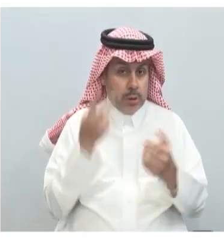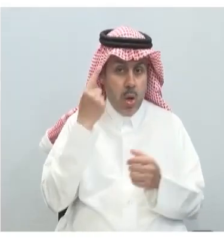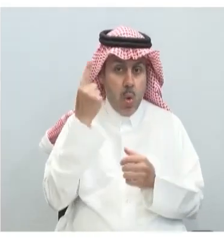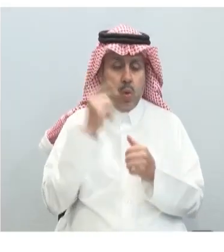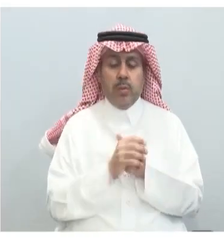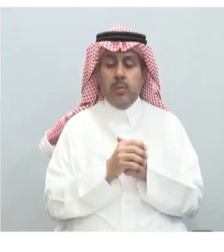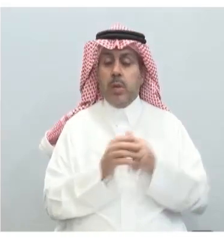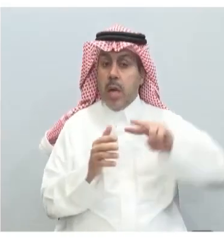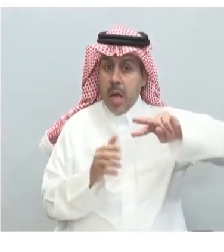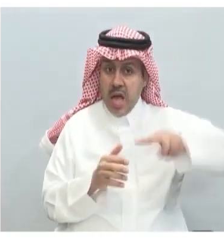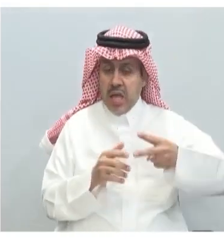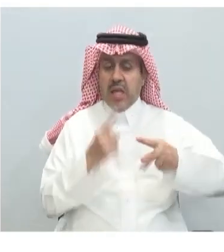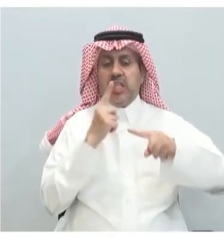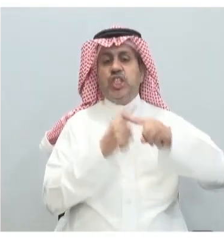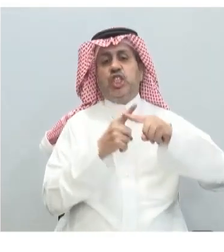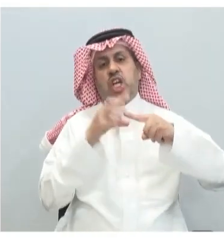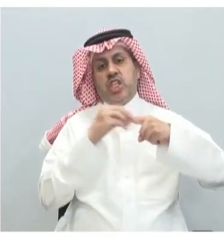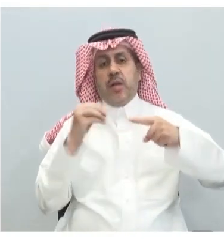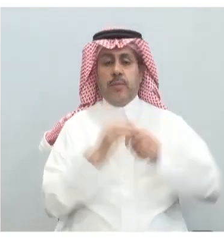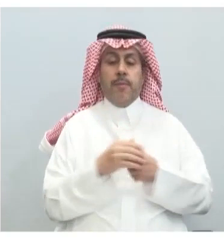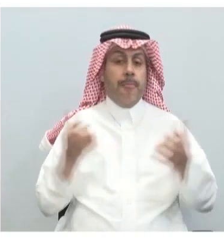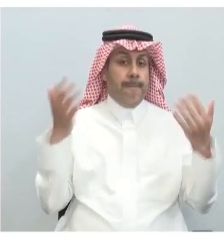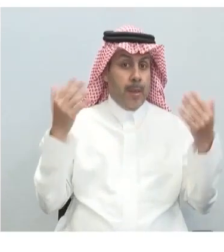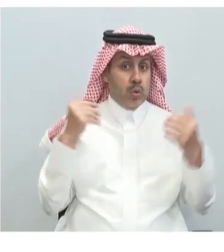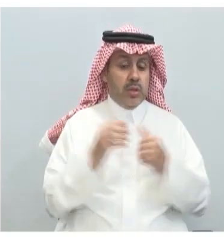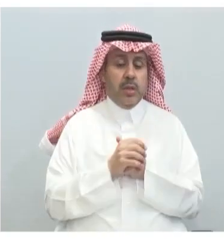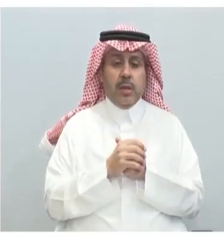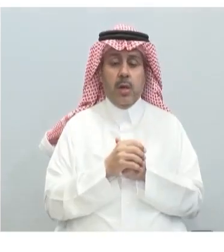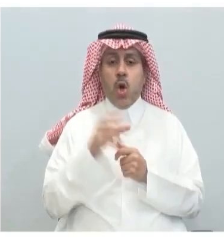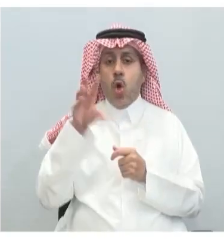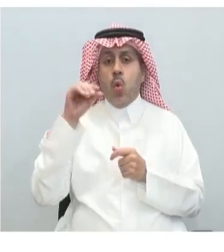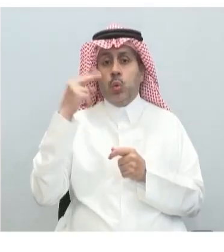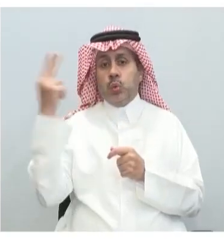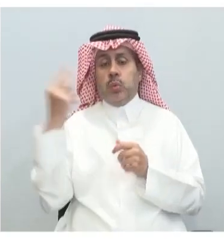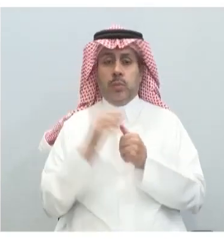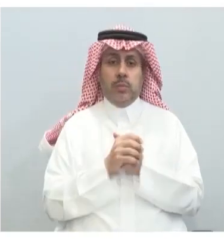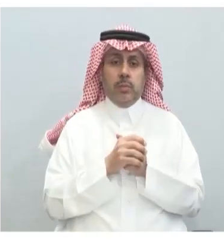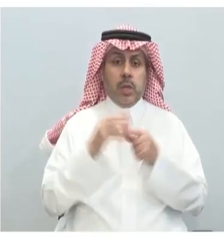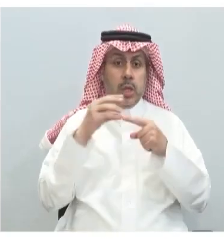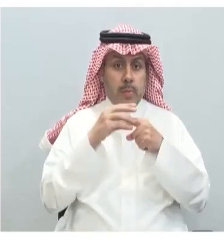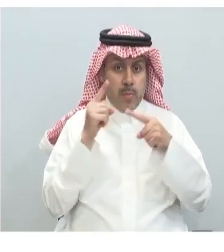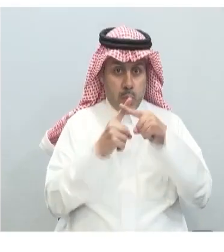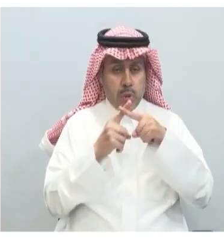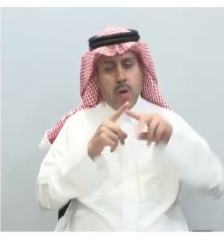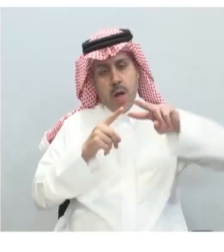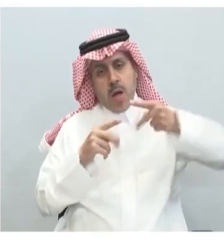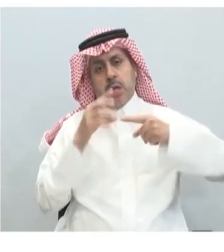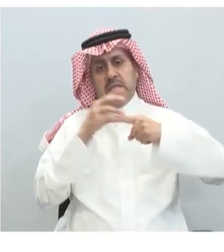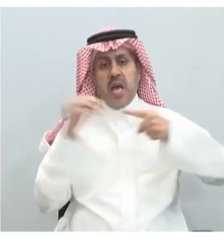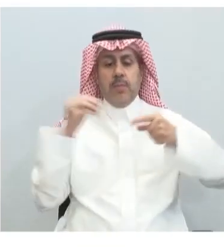الاشاره حتى يعطيني الاكسجين الاو 2 ايضا نعكس الاشاره هنا كانت الموجبه ستعطيني الاشاره